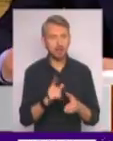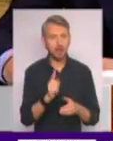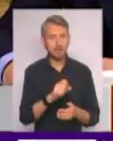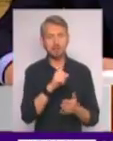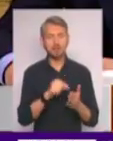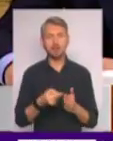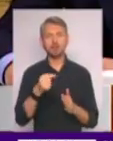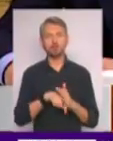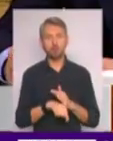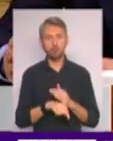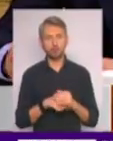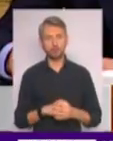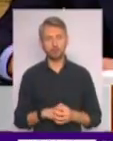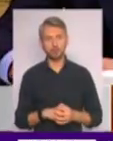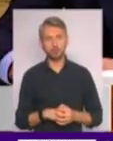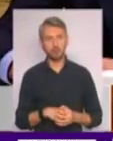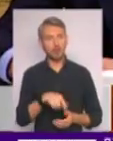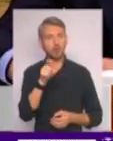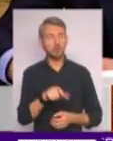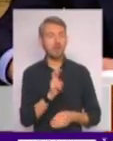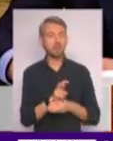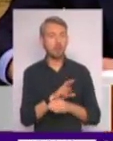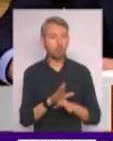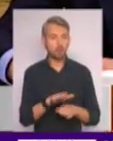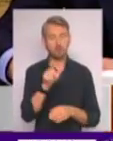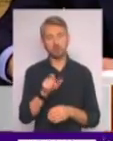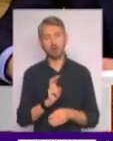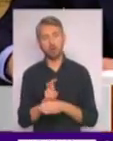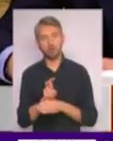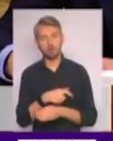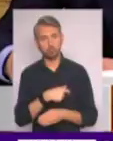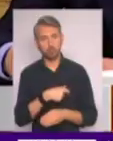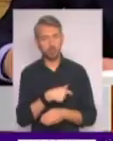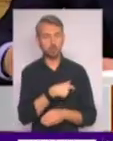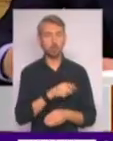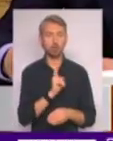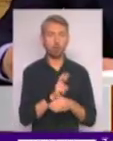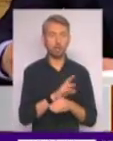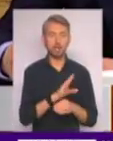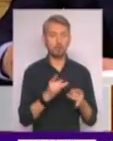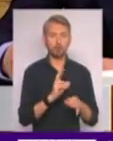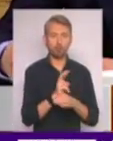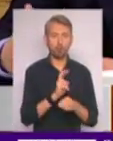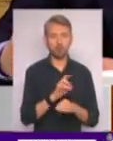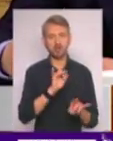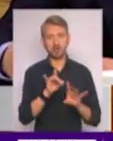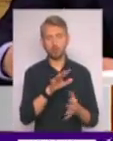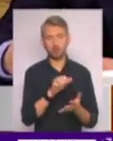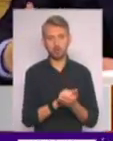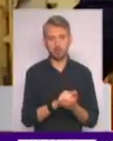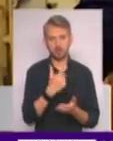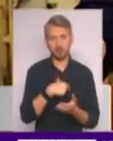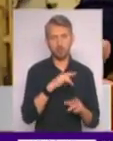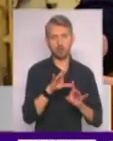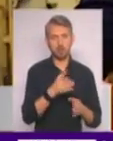питання в чому? От людина не ходить, людина ходить, депутат. Депутат, який ходить, він не просто ходить, рекламою займається або саморекламою. Ми